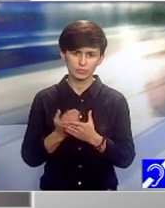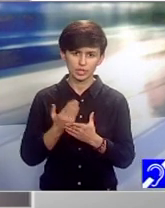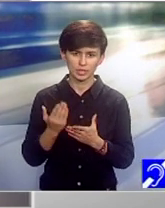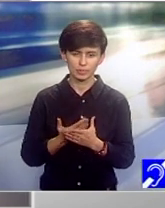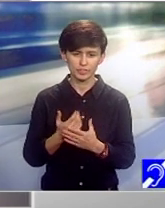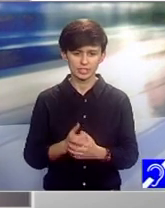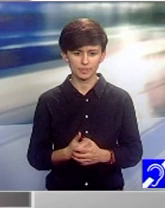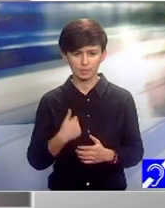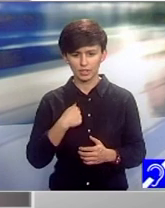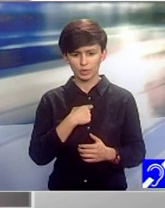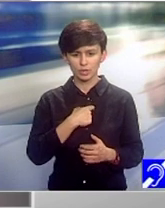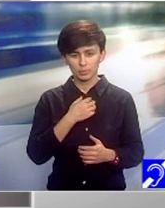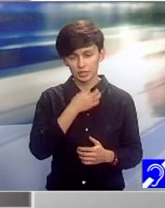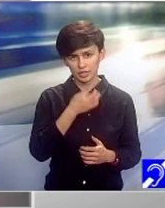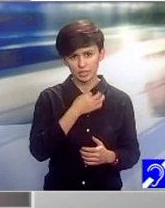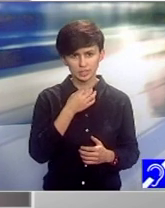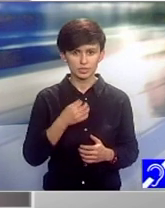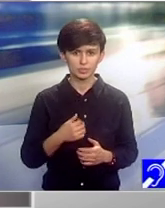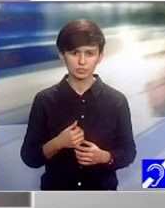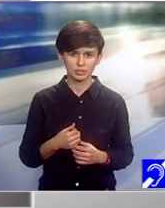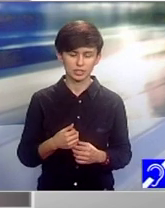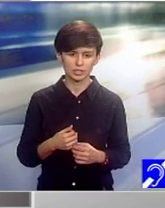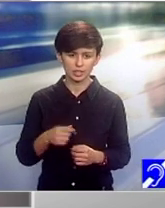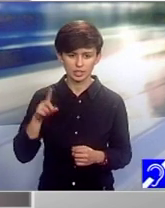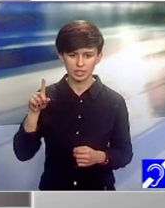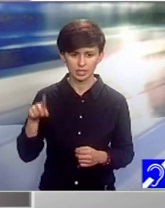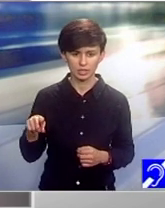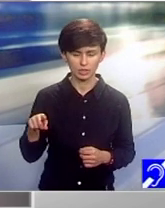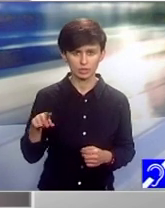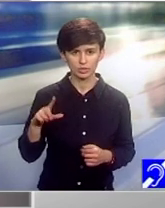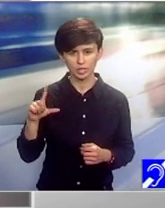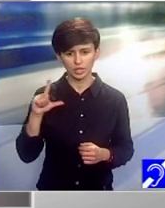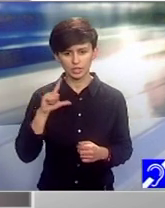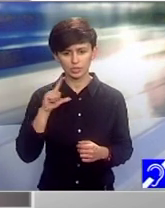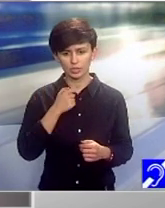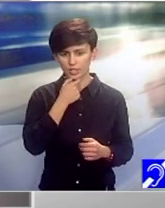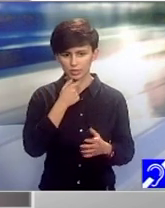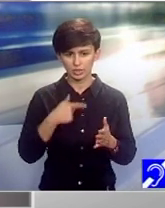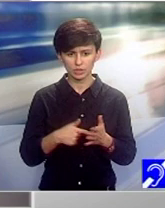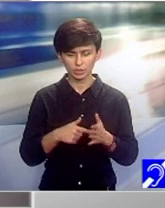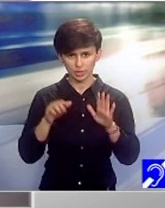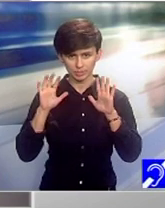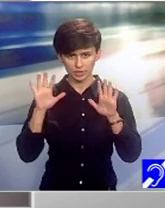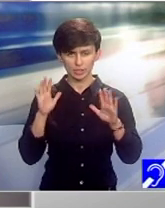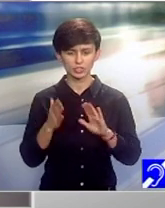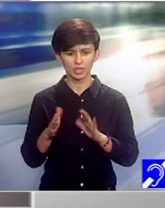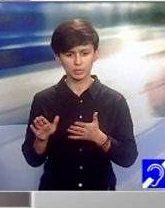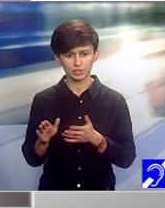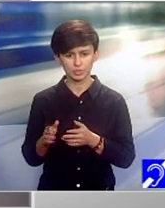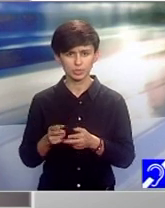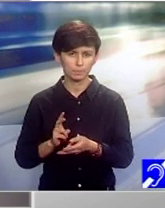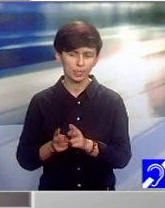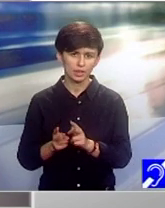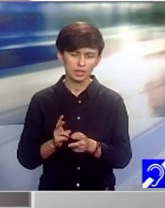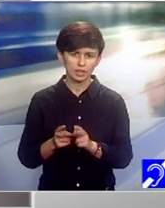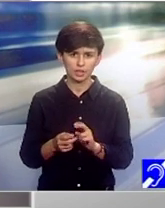Pot să spun că în iulie 2010 am început tratamentul. Am început primele cururi